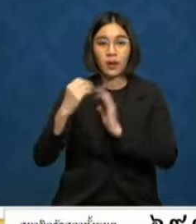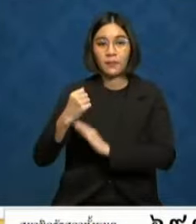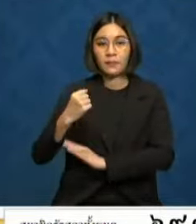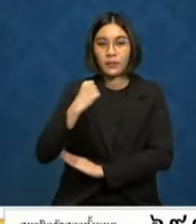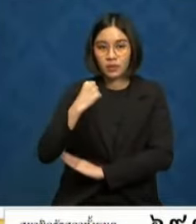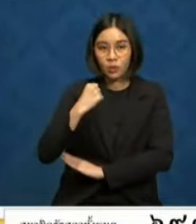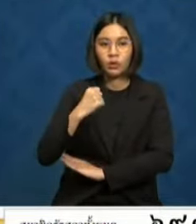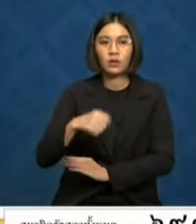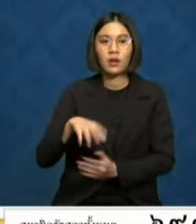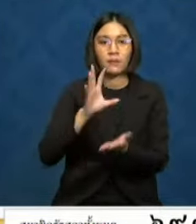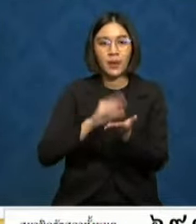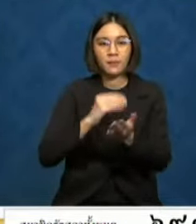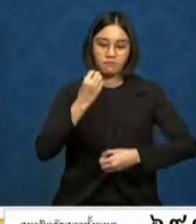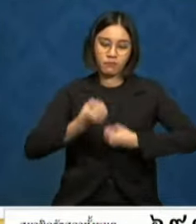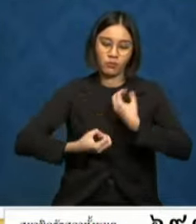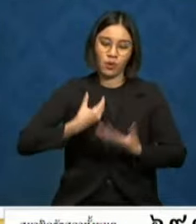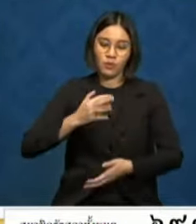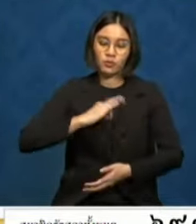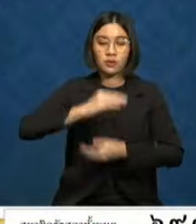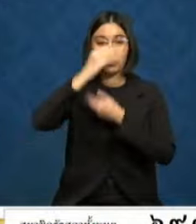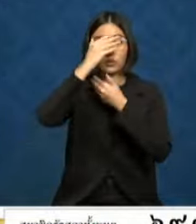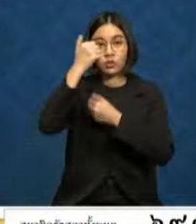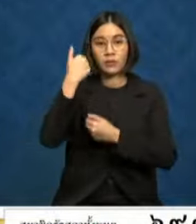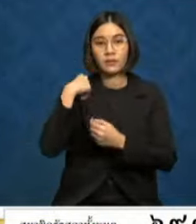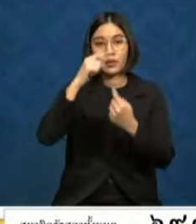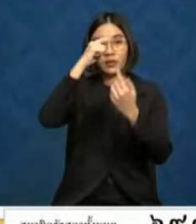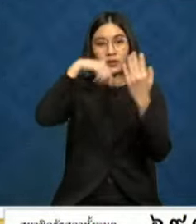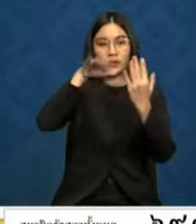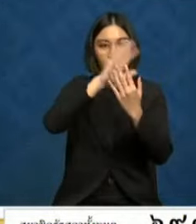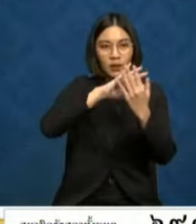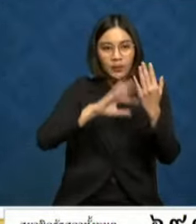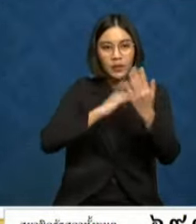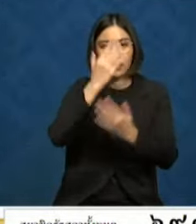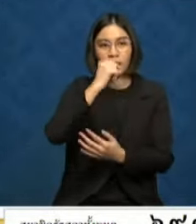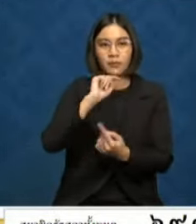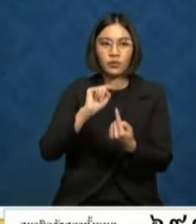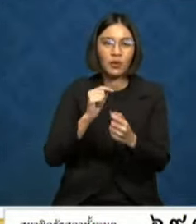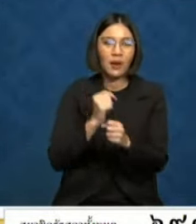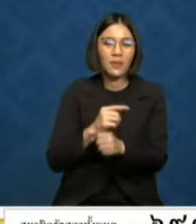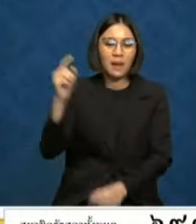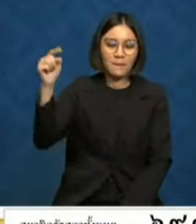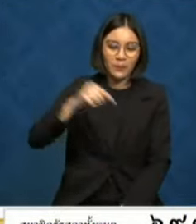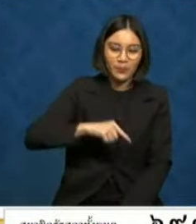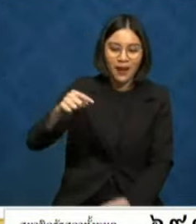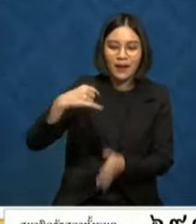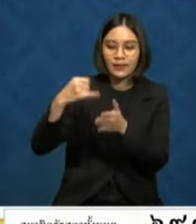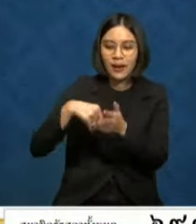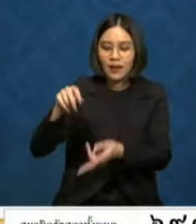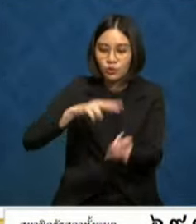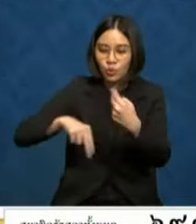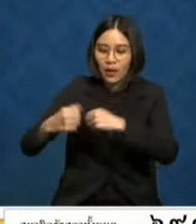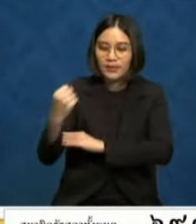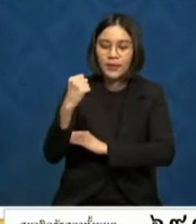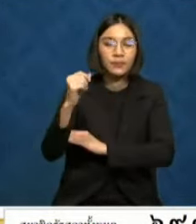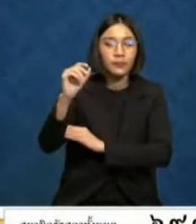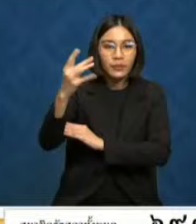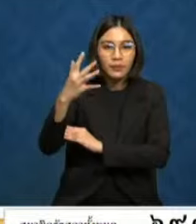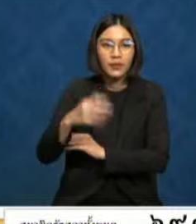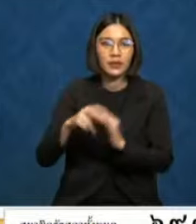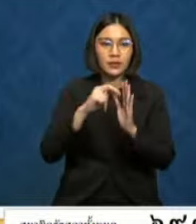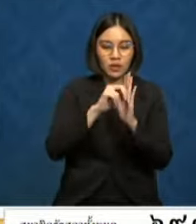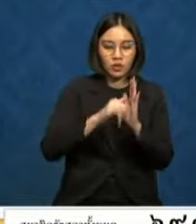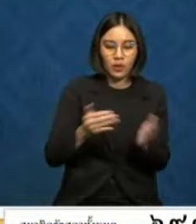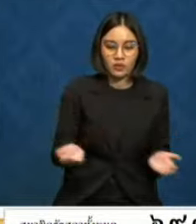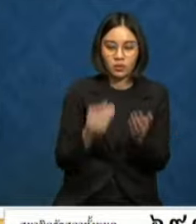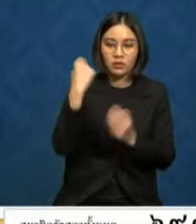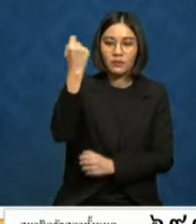งให้ข้อคิดที่น่าสนใจนะครับเขาบอกว่าประเทศไทยนั้นเข้าออกง่ายการตรวจตาไม่เข้มงวดนะครับแล้วก็นโยบายส่งเส